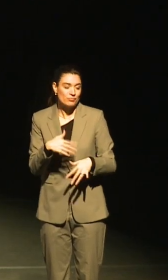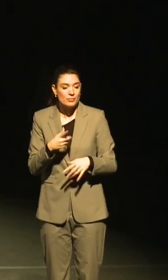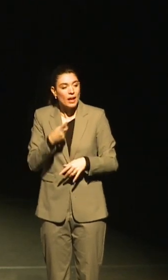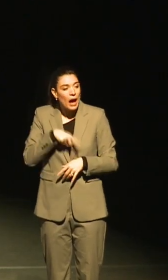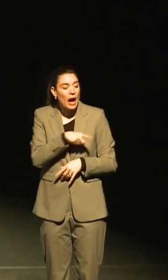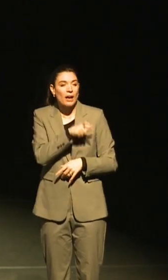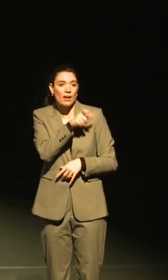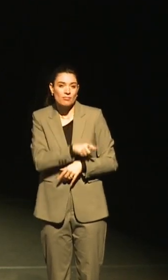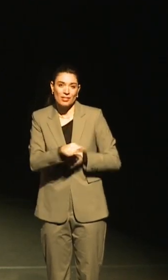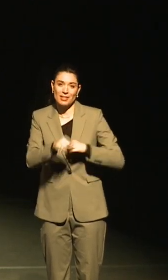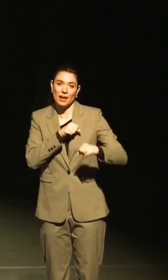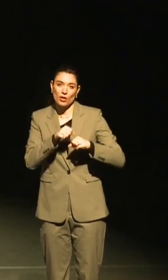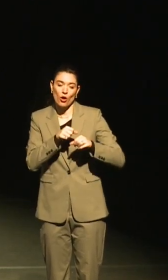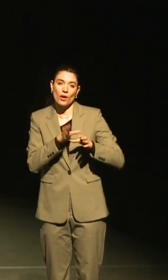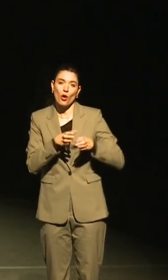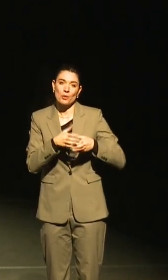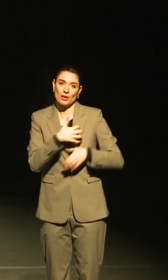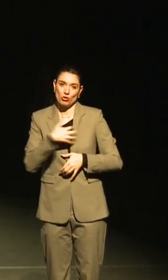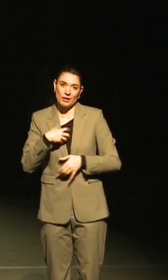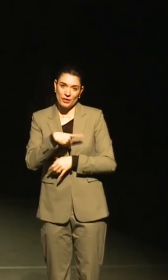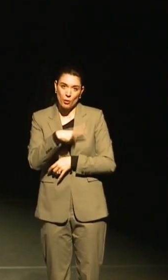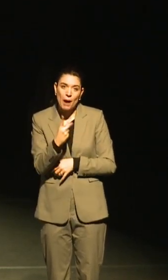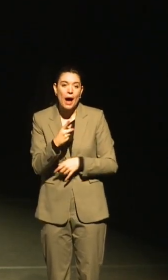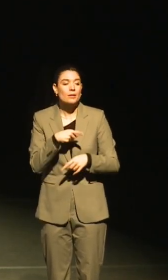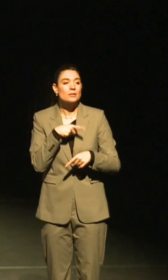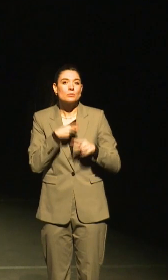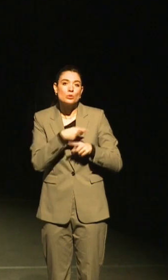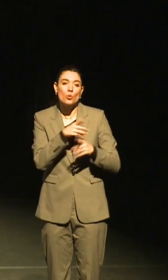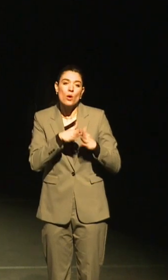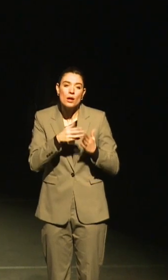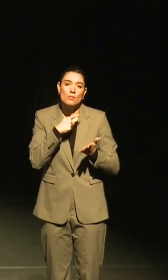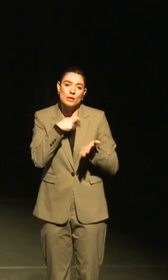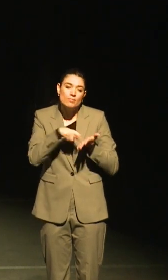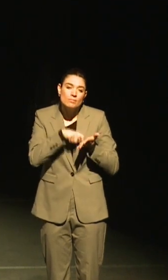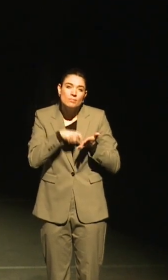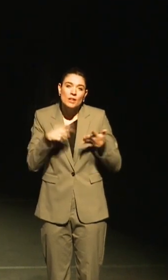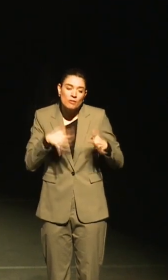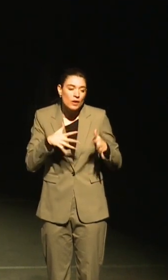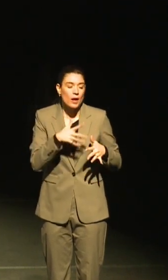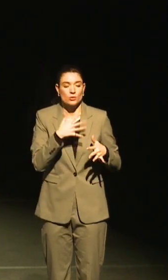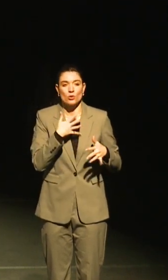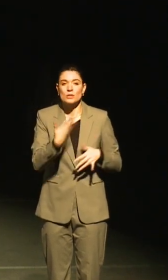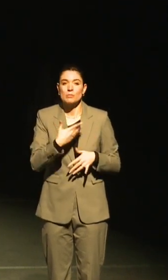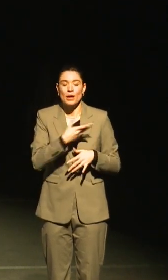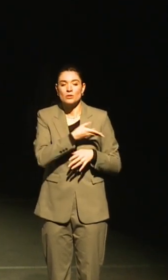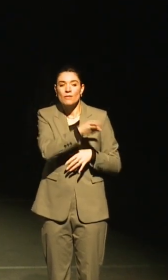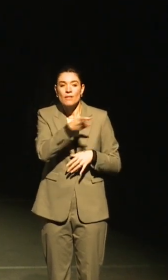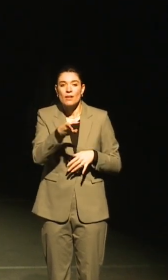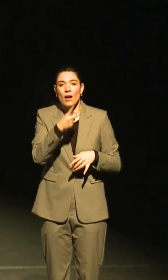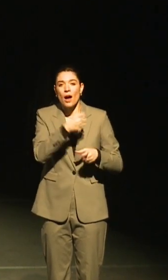scientifico e sono scritto libri averci anche rappresentato in questi in questi anni e